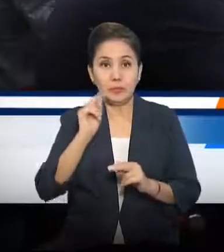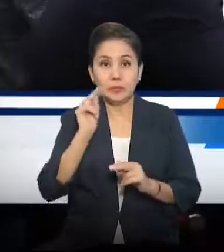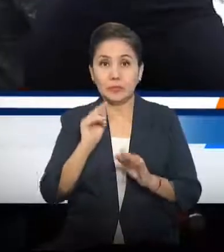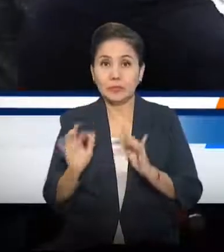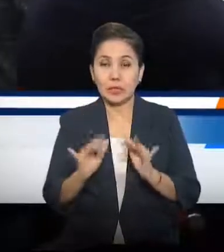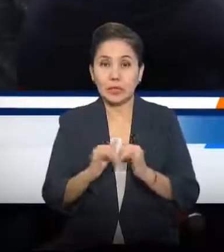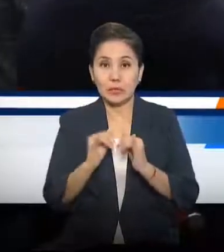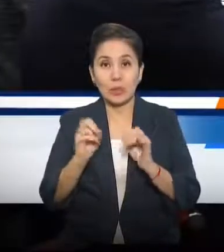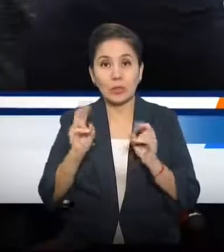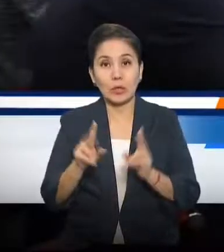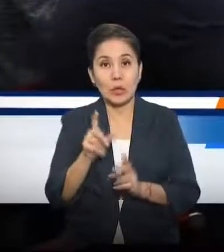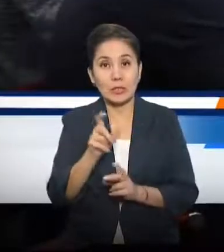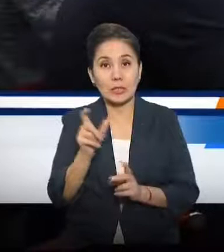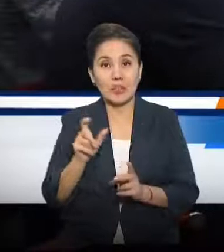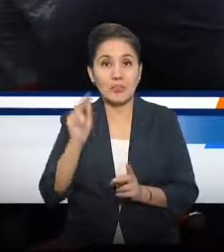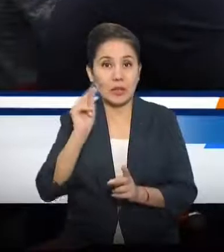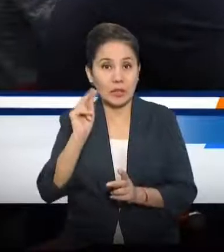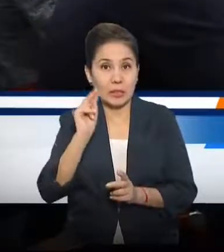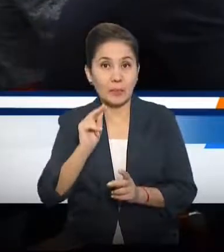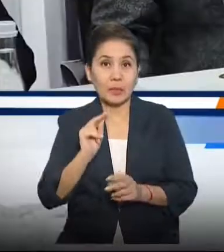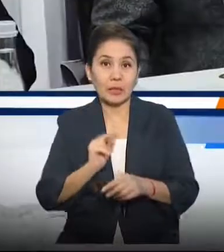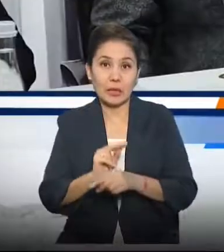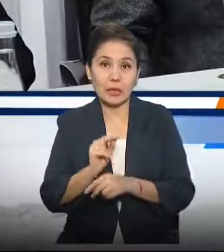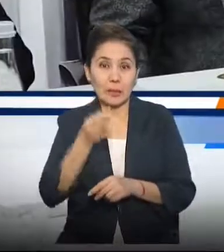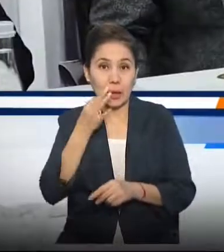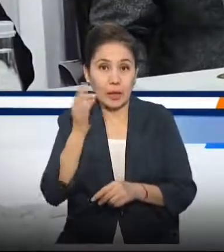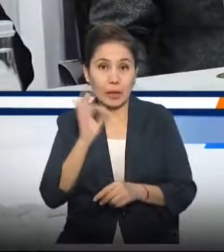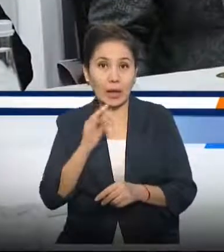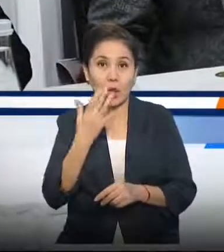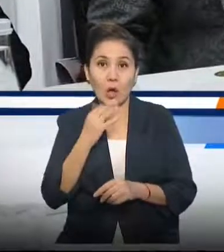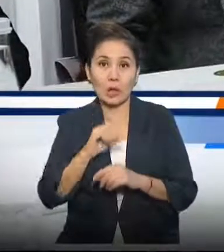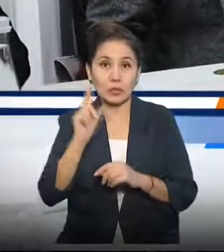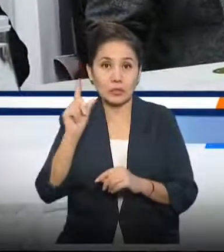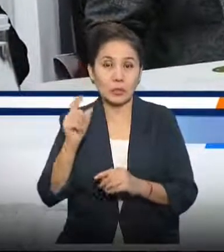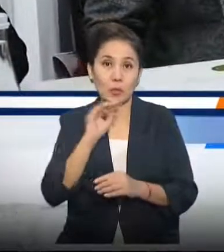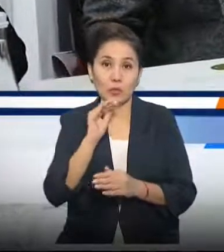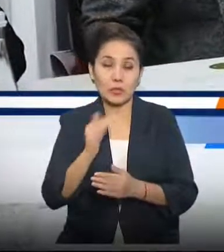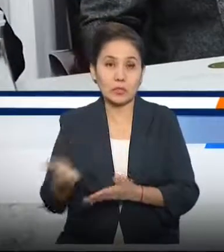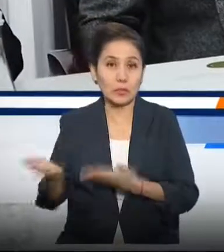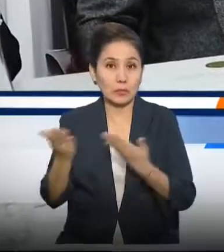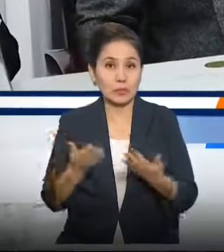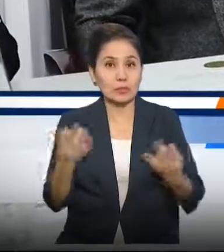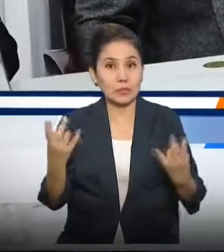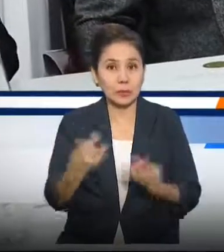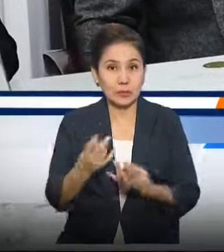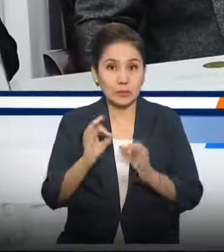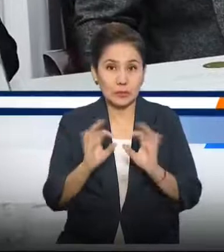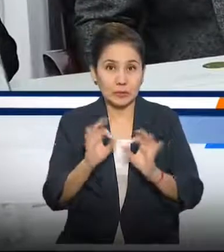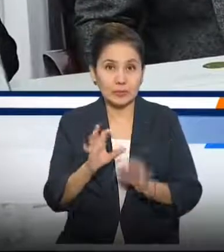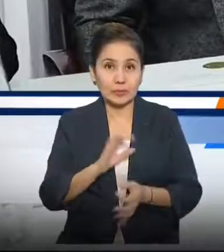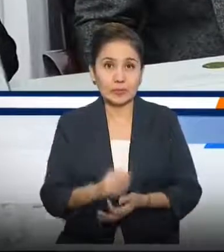этишда мутахассислик фанларидан дарсларга малакали хориҷий профессор ўқитувчиларни жалб қилиш лозимлиги айтиб